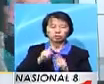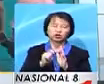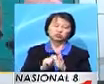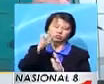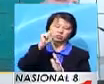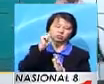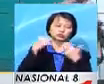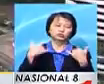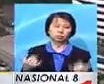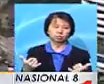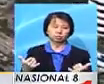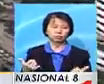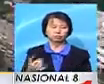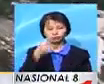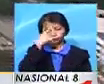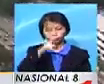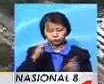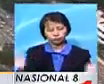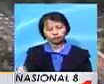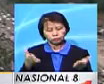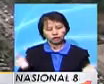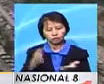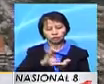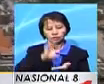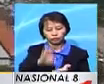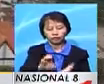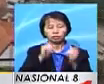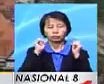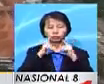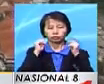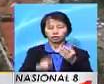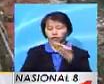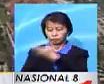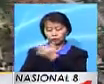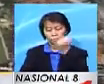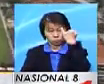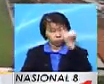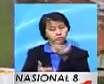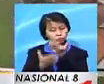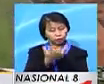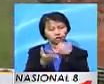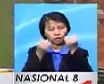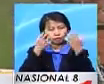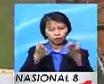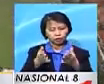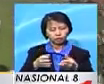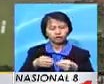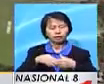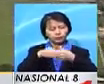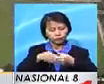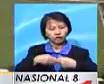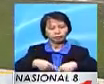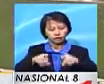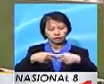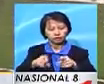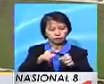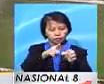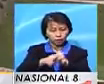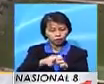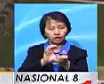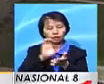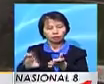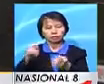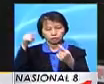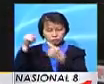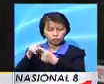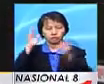tinggi ketika ini. Bagi menggalakkan pelaburan swasta, beliau mencadangkan lebih banyak insentif diberikan untuk menarik pelabur ke